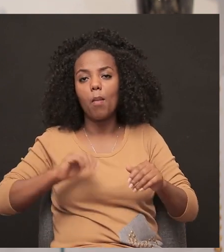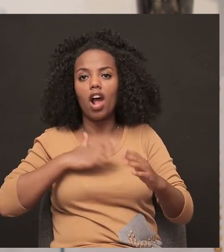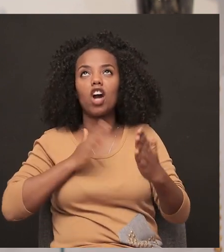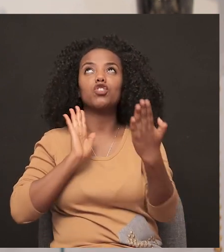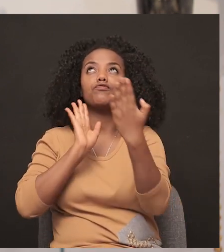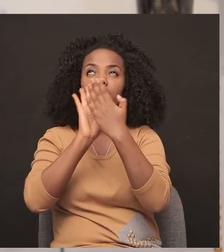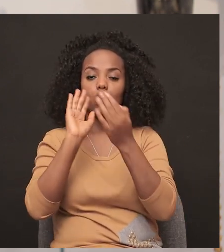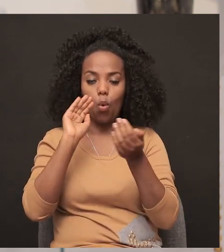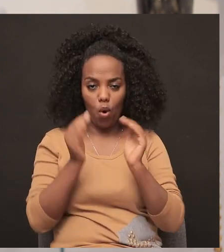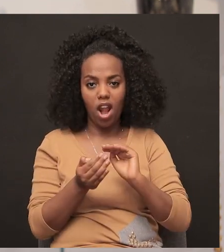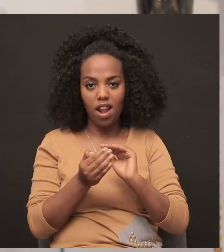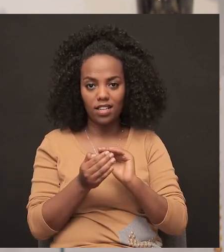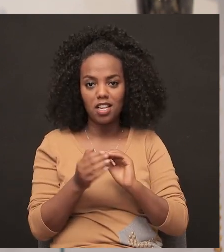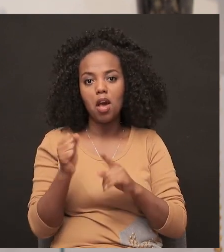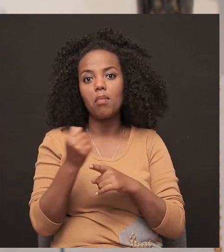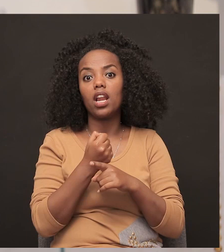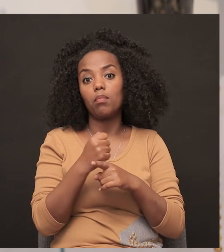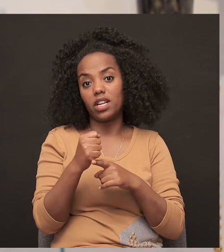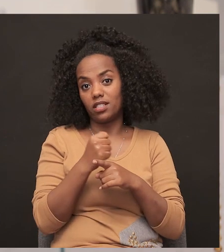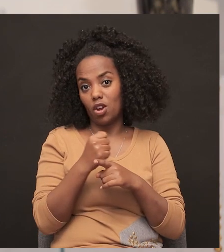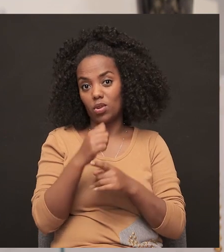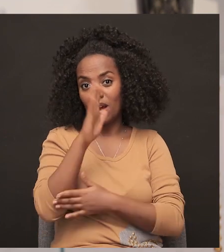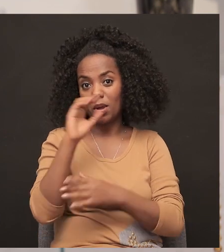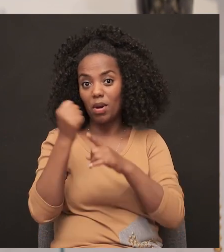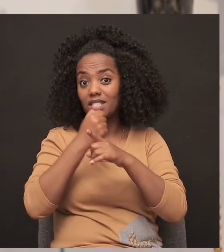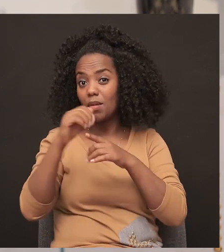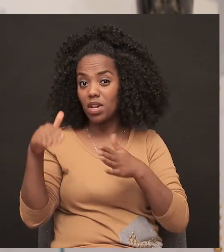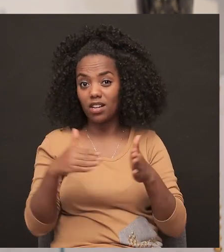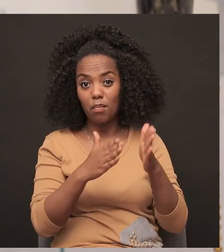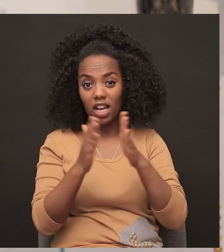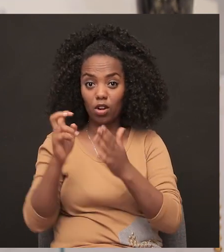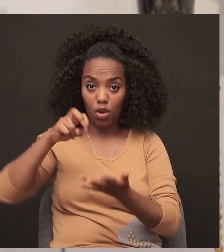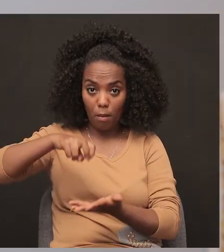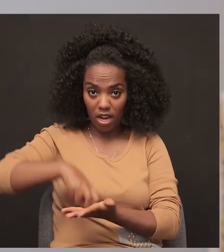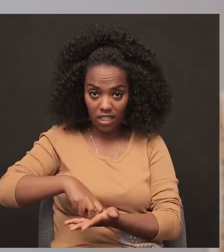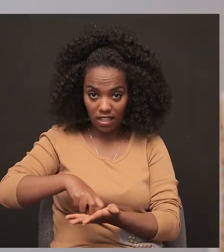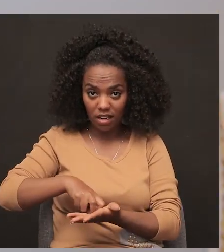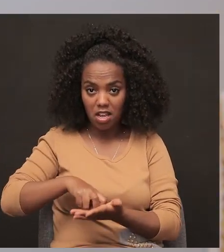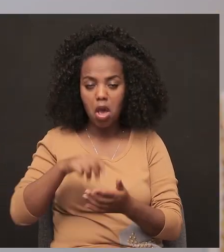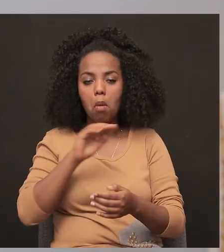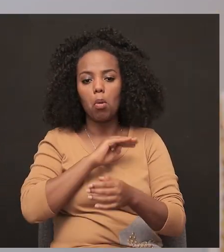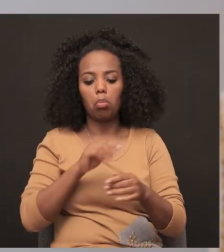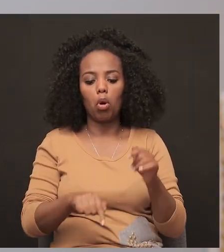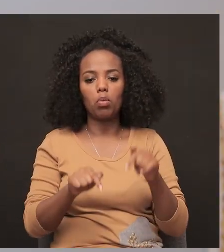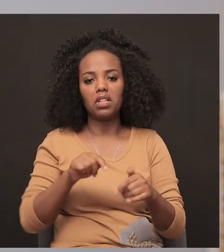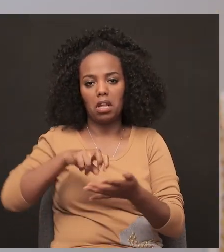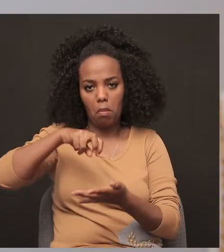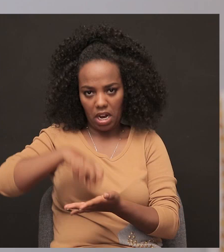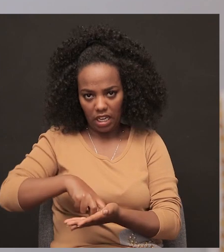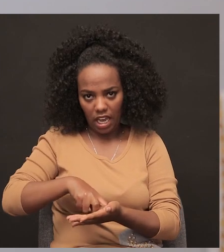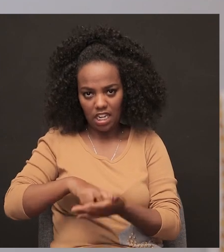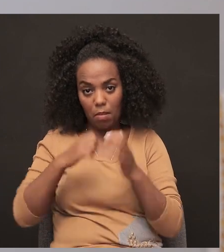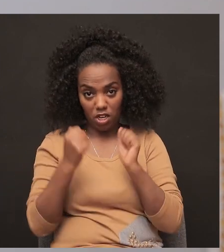ፊት እንሆናለን በለመድ ነው እግዚአብሔር ባስለመደን መንገድ ተንበርክከን በጉልበቶቻችን